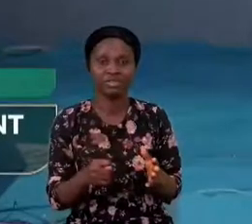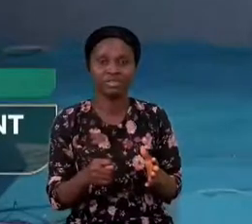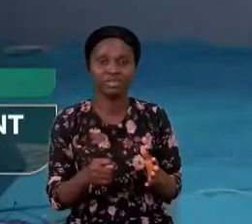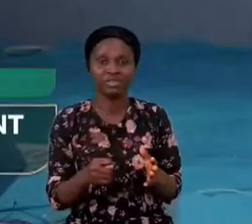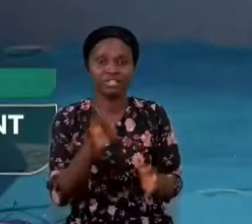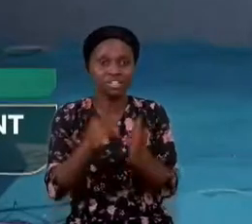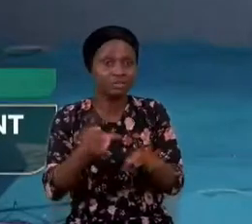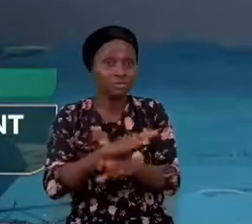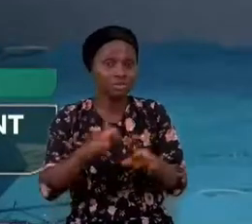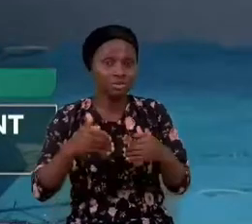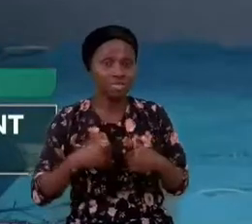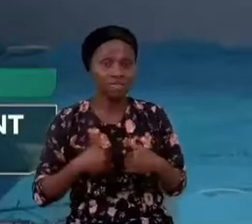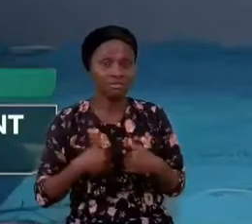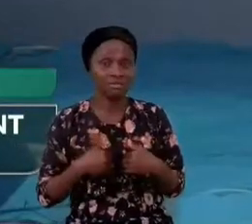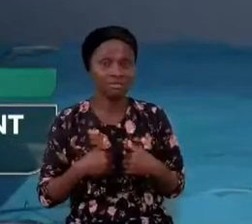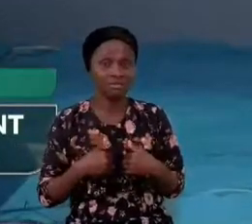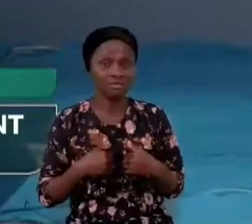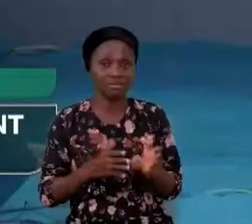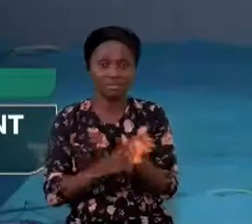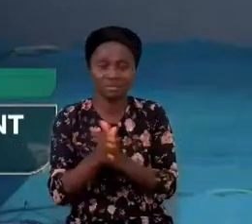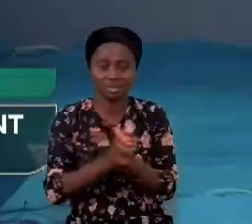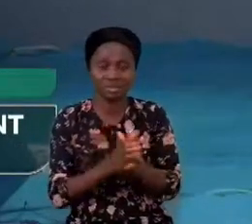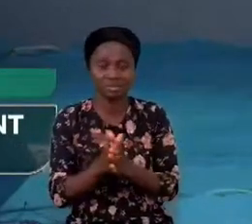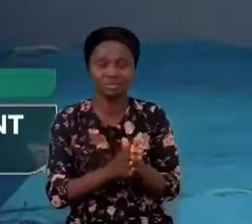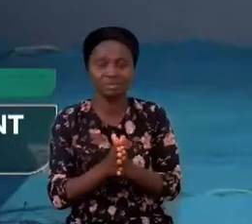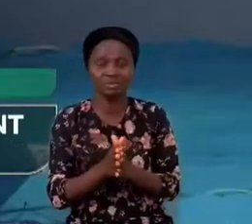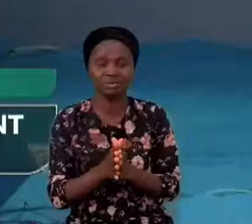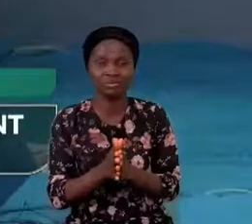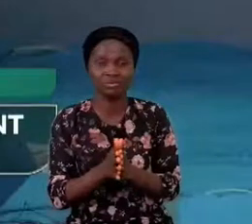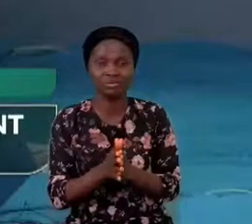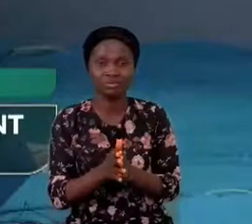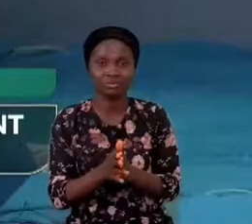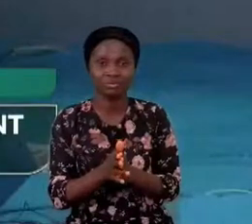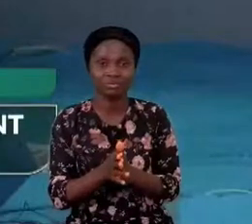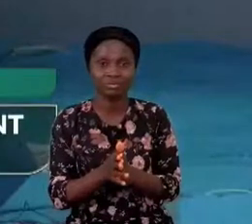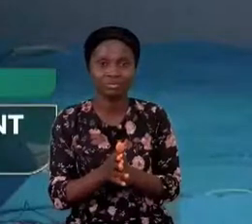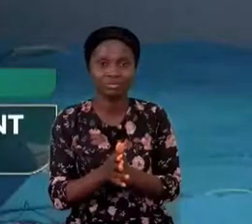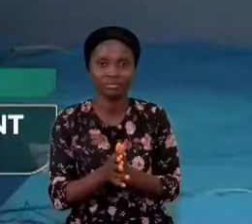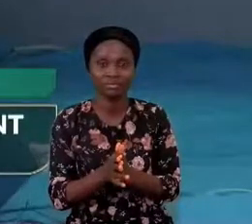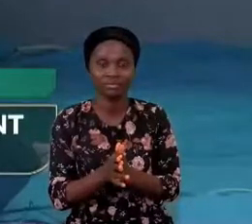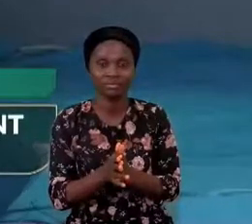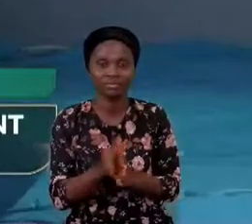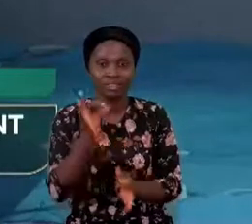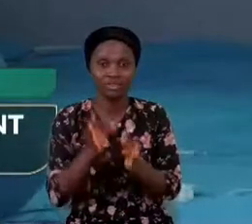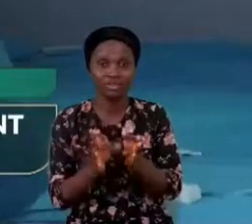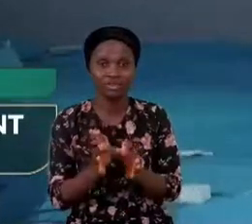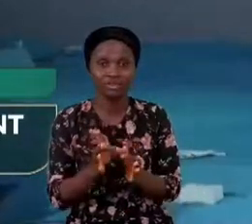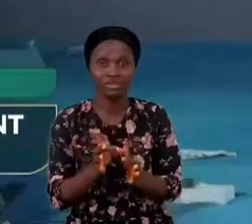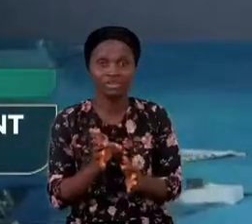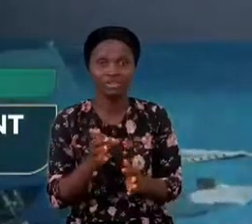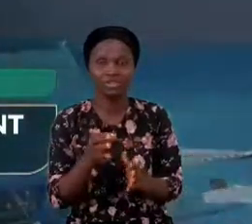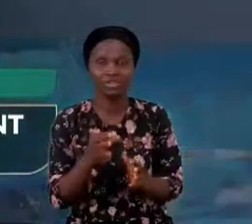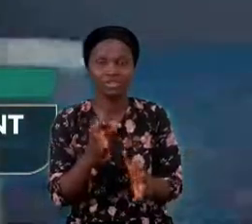vous mettez une casserole d'eau sur le feu, ou bien sur un réchaud, et quand vous